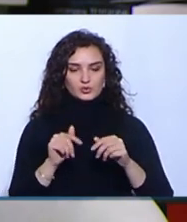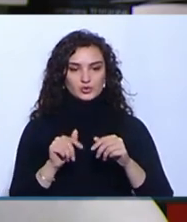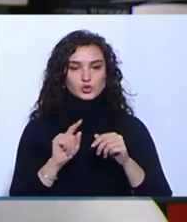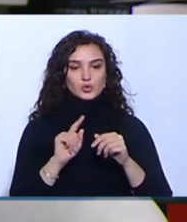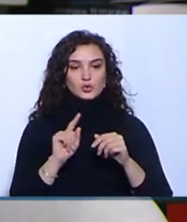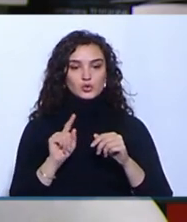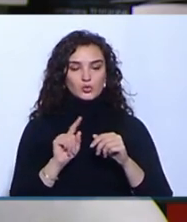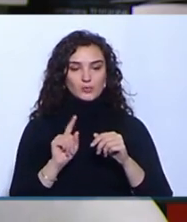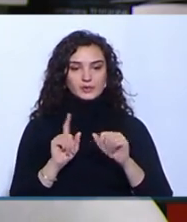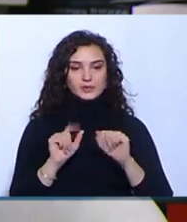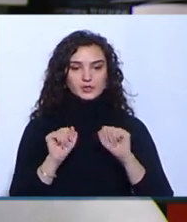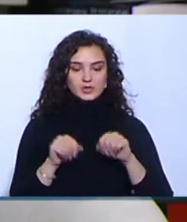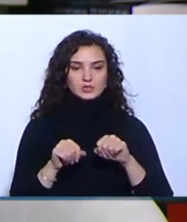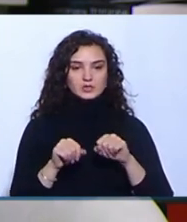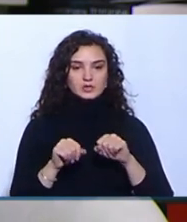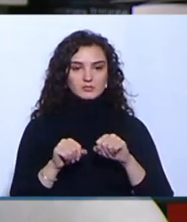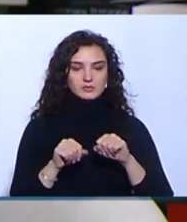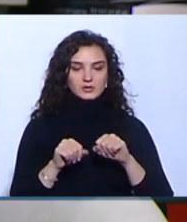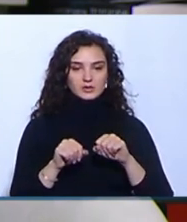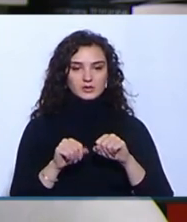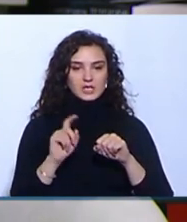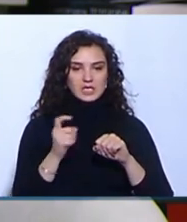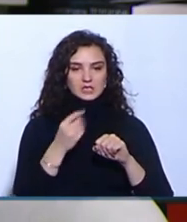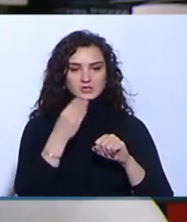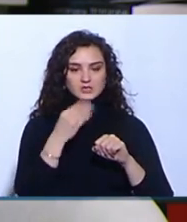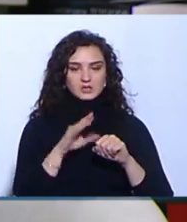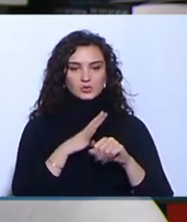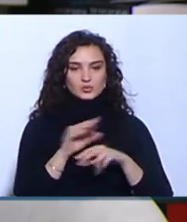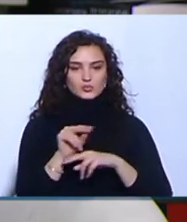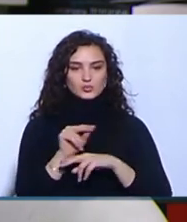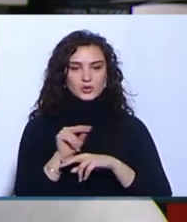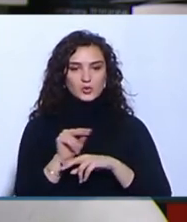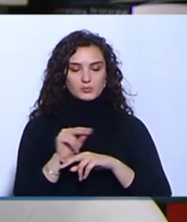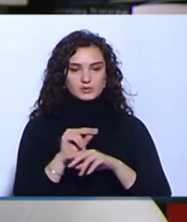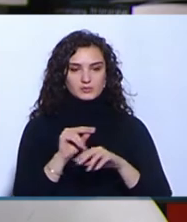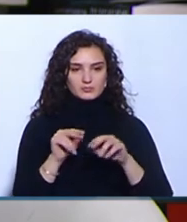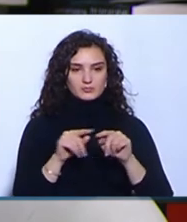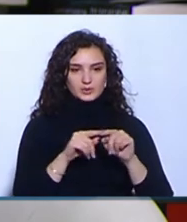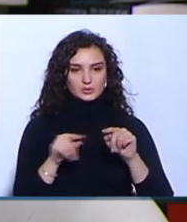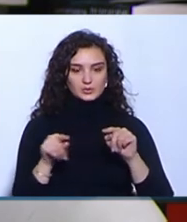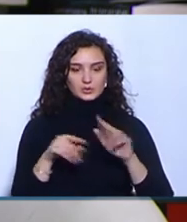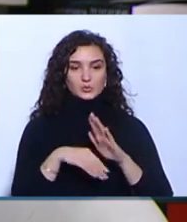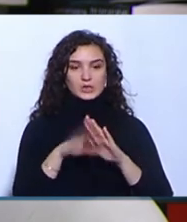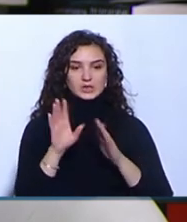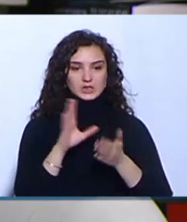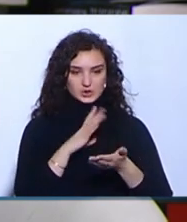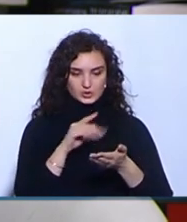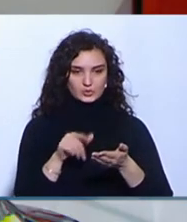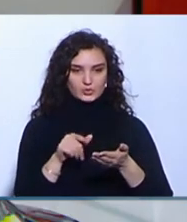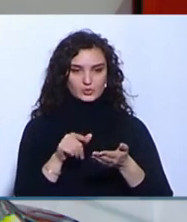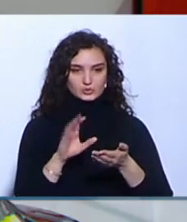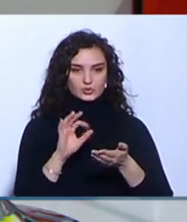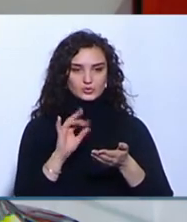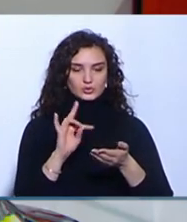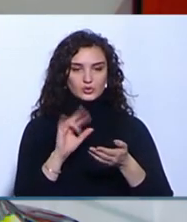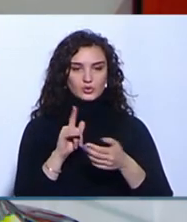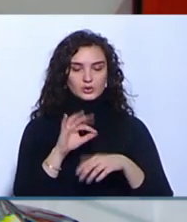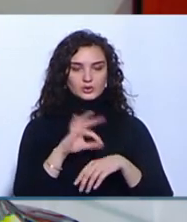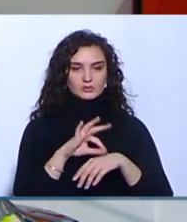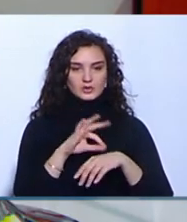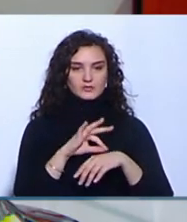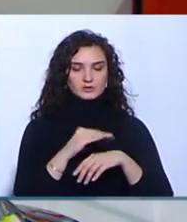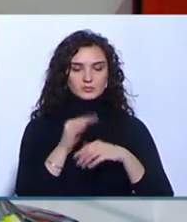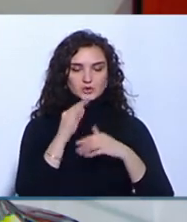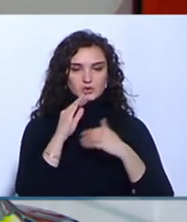რომ რაც შეიძლება ხარისხიანი გახდეს მკურნალობის შემდგომი პერიოდი, რაც შეიძლება უკეთესი იყოს ონკოლოგიური